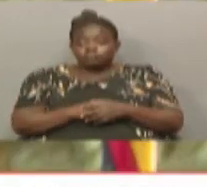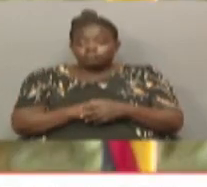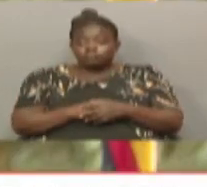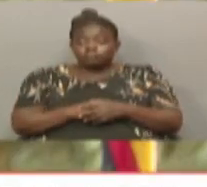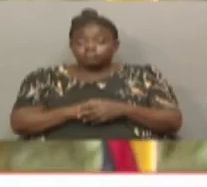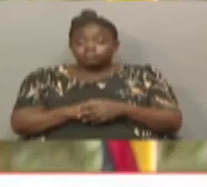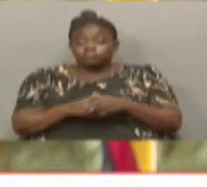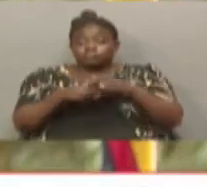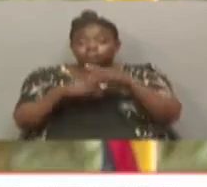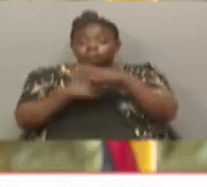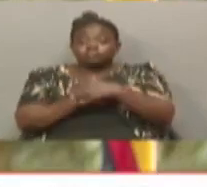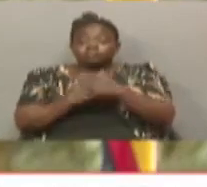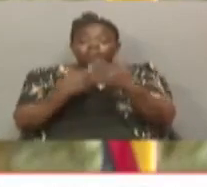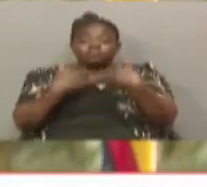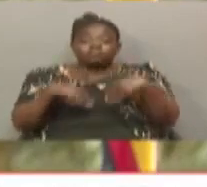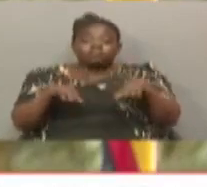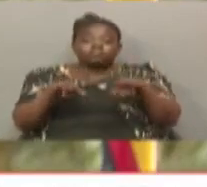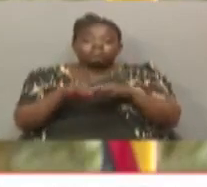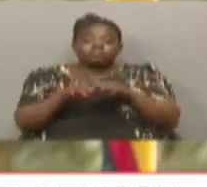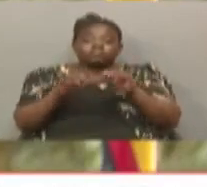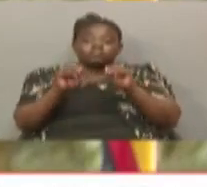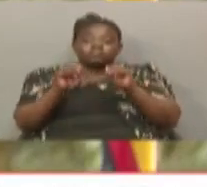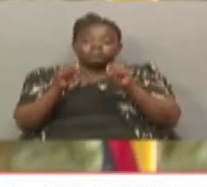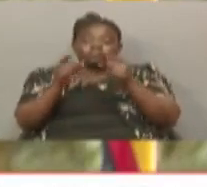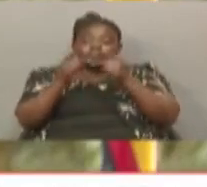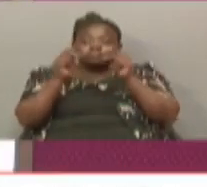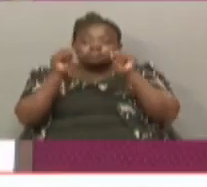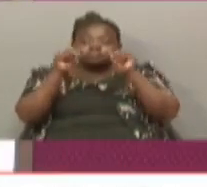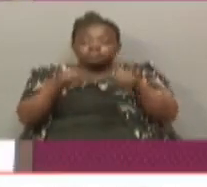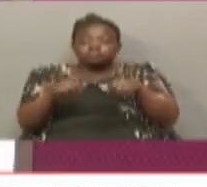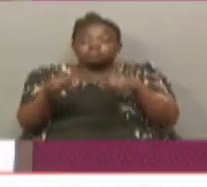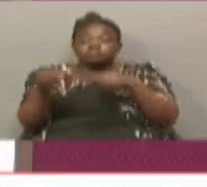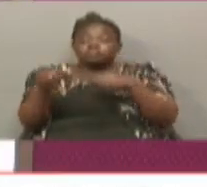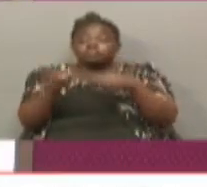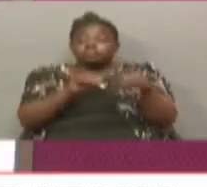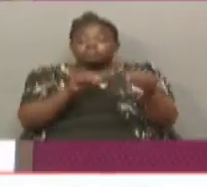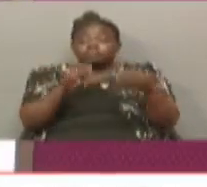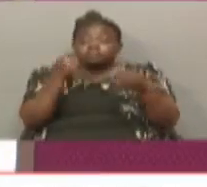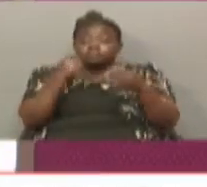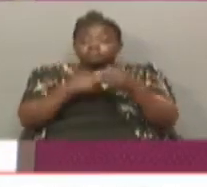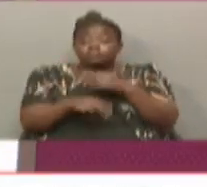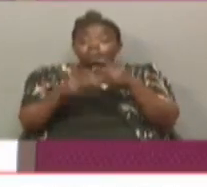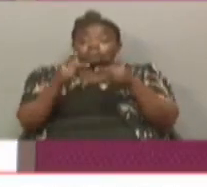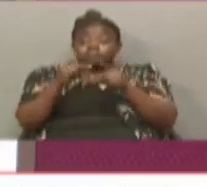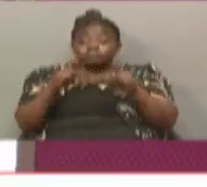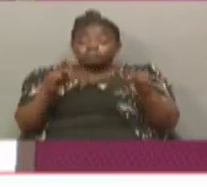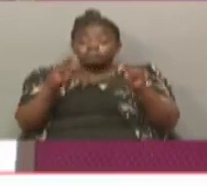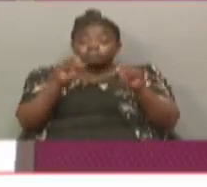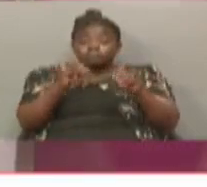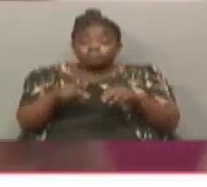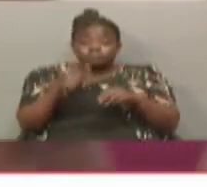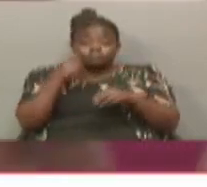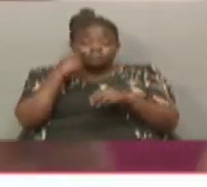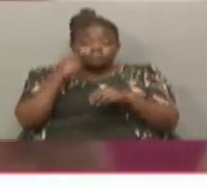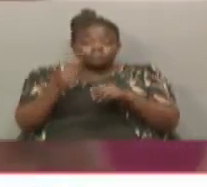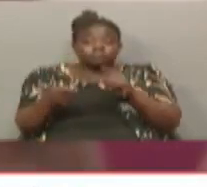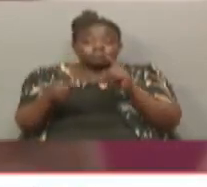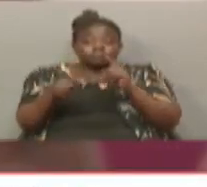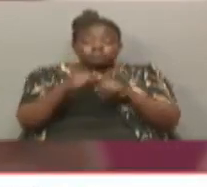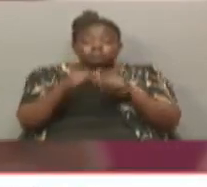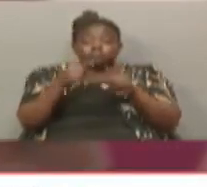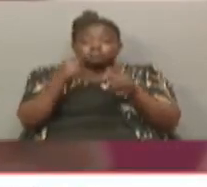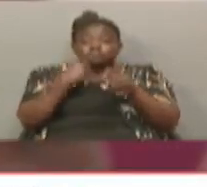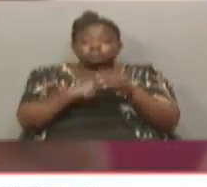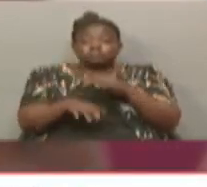nkulu but it must be modernized. Agambye nti sikandi n'otandikwa ey'okulaba nga bongera okugiziganya